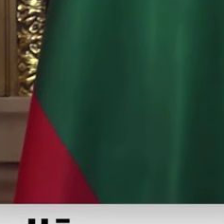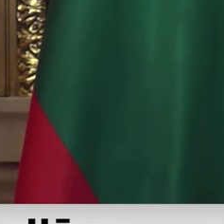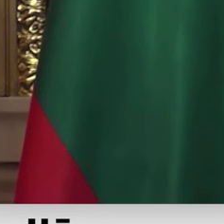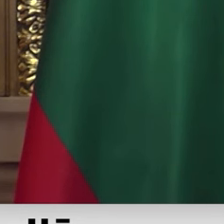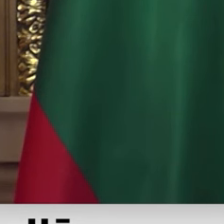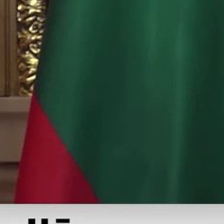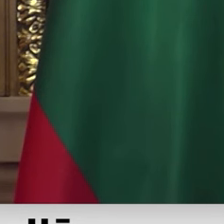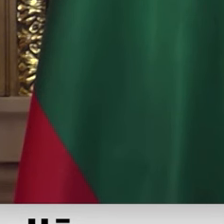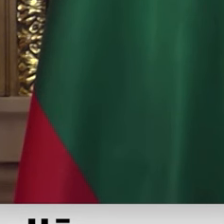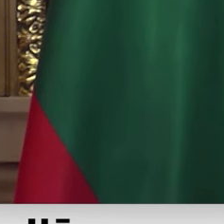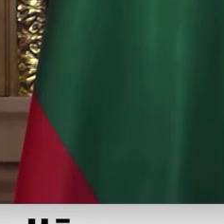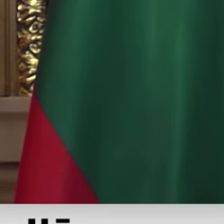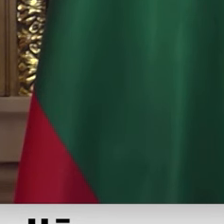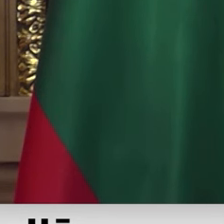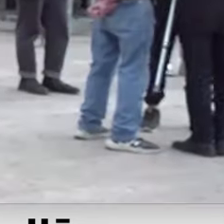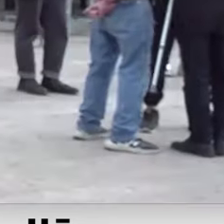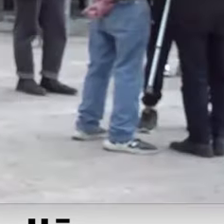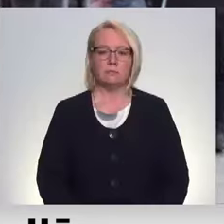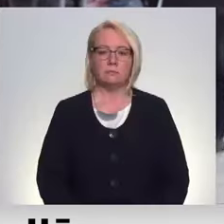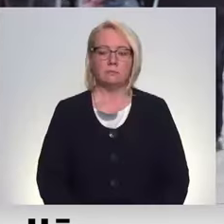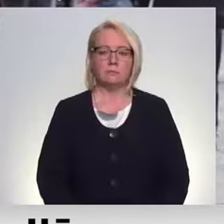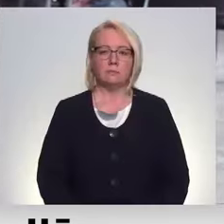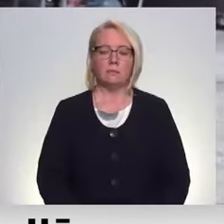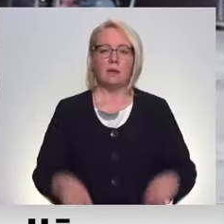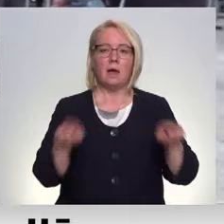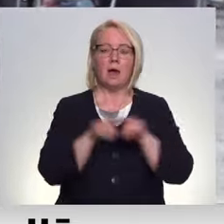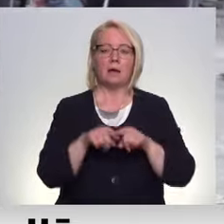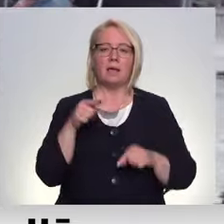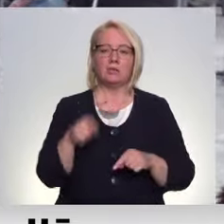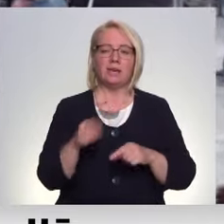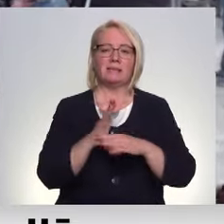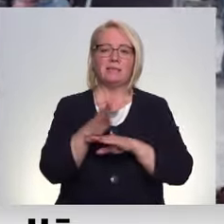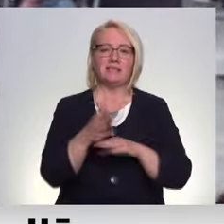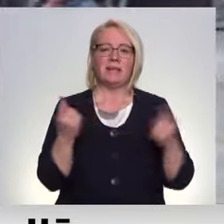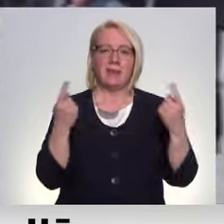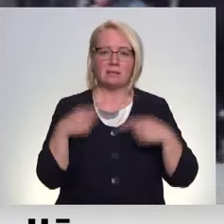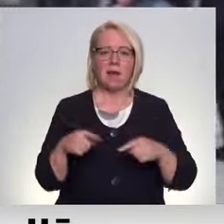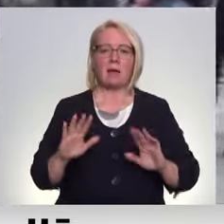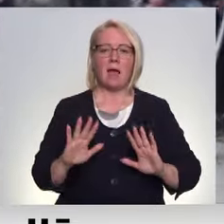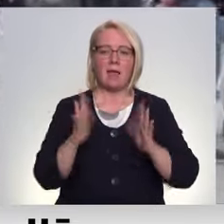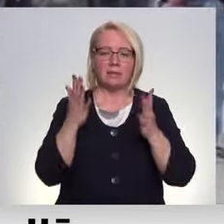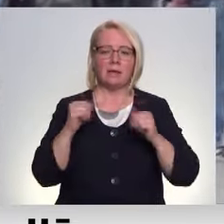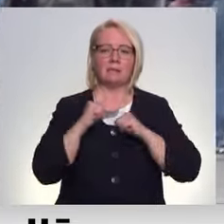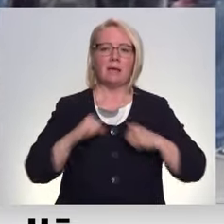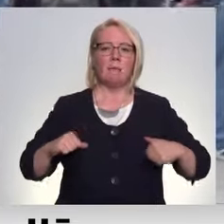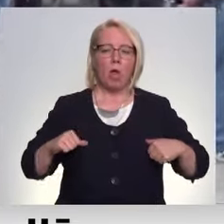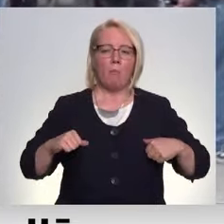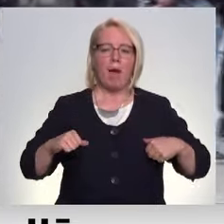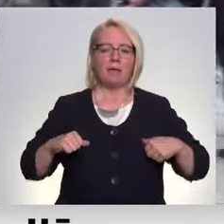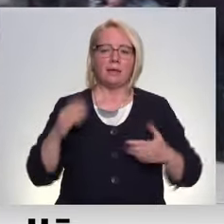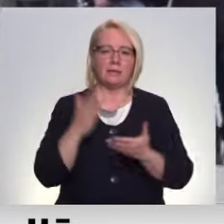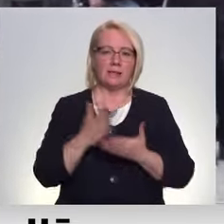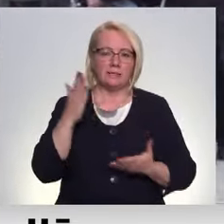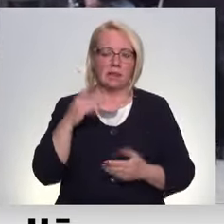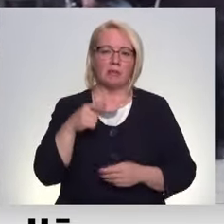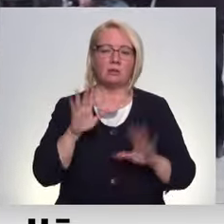demonstrators are treated, the right to peaceful assembly. Jā, lūk, arī šīs vizītes laikā gadījās kāds neliels diplomātisks incidents,